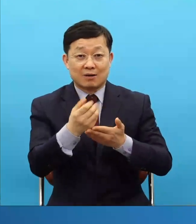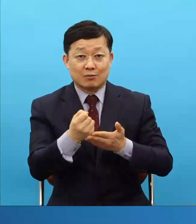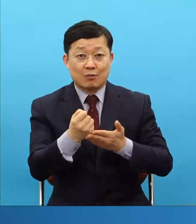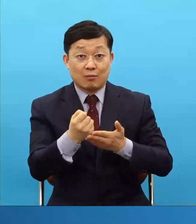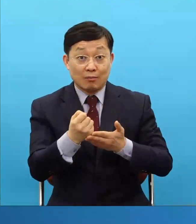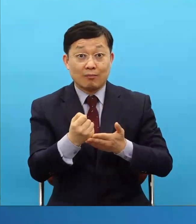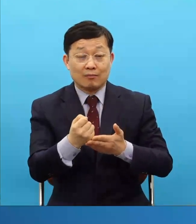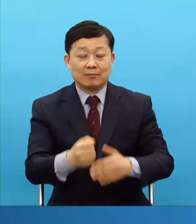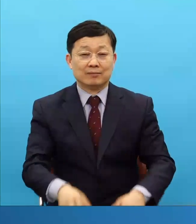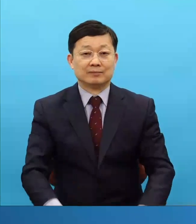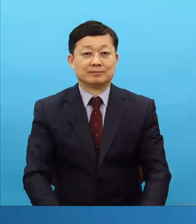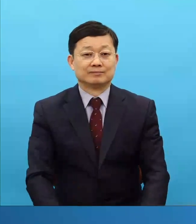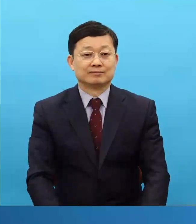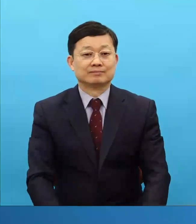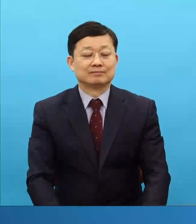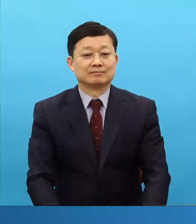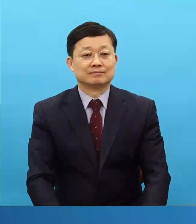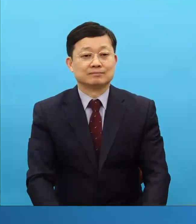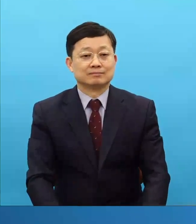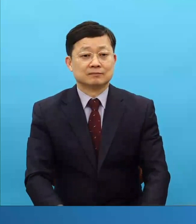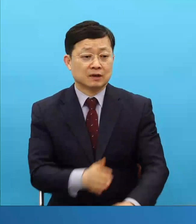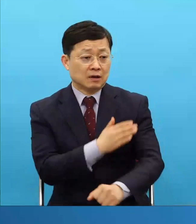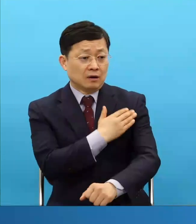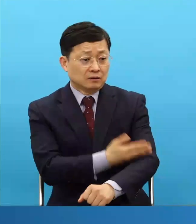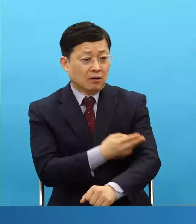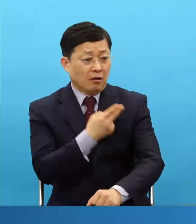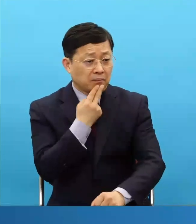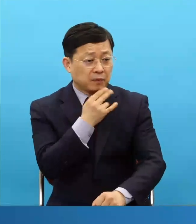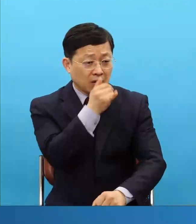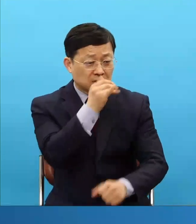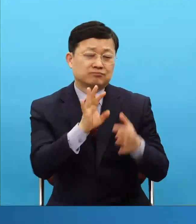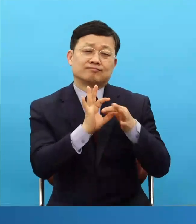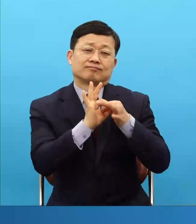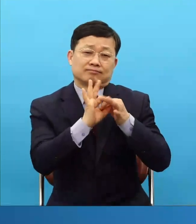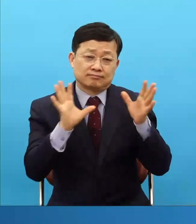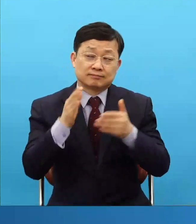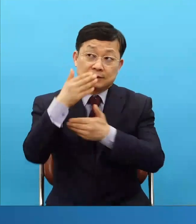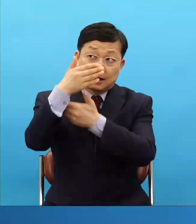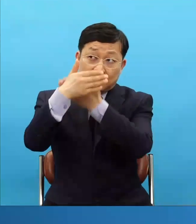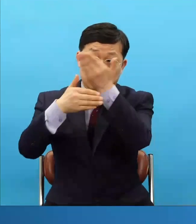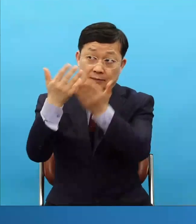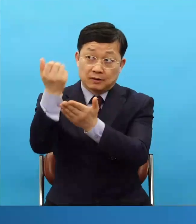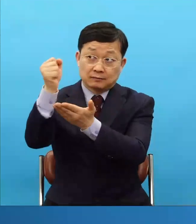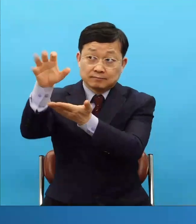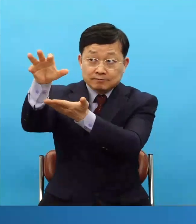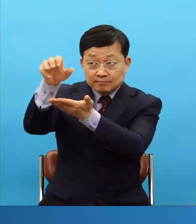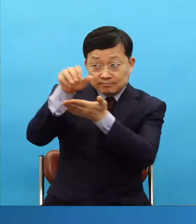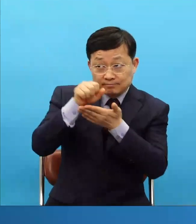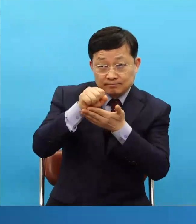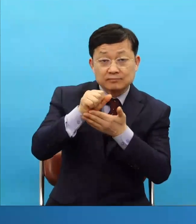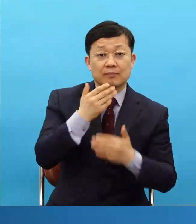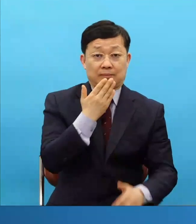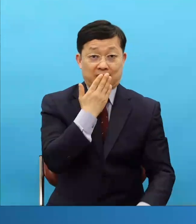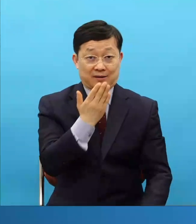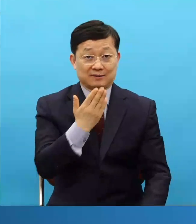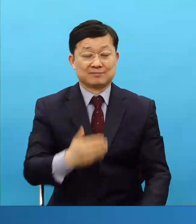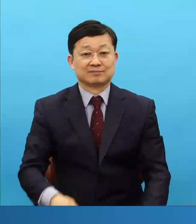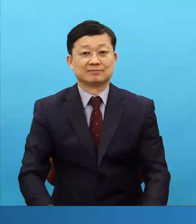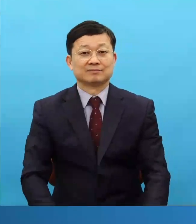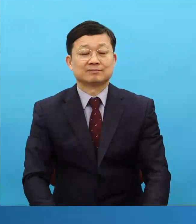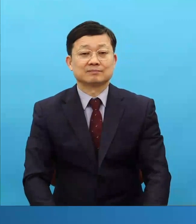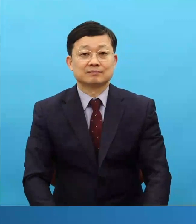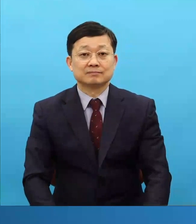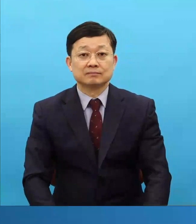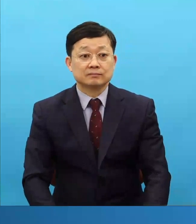able to enjoy this and not losing hold of it. 뭐 능력 없어도 괜찮습니다. 하나님의 것이라 해야 되니까요. And it's okay even if you don't have the power because it must be the things of God.